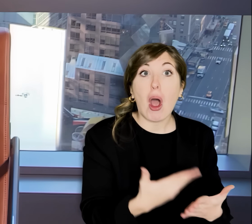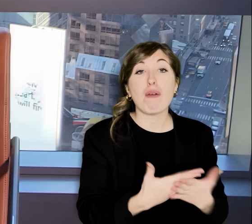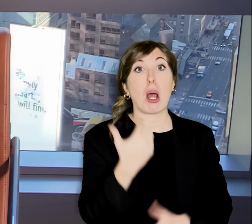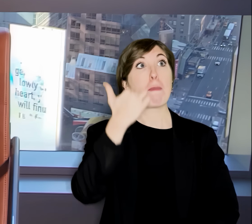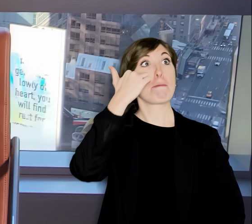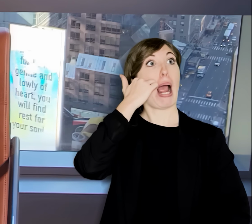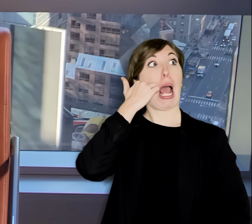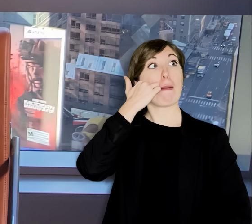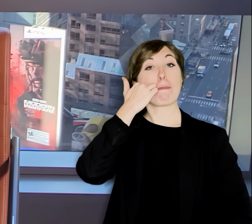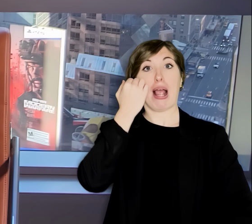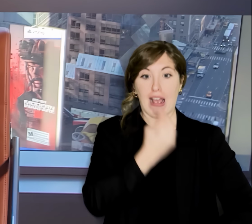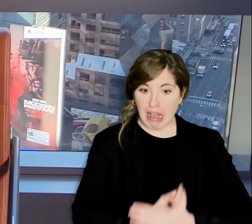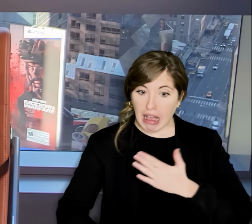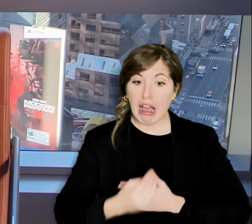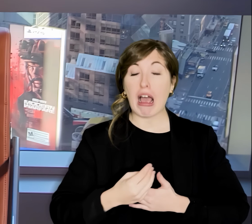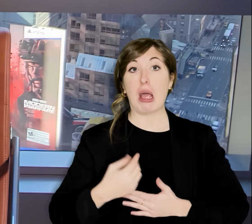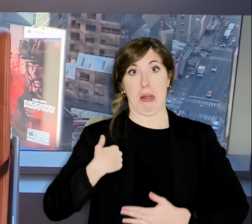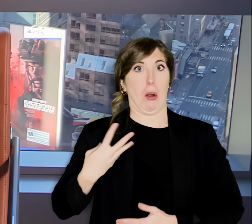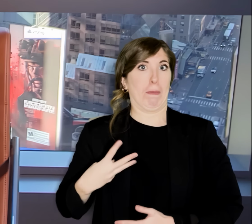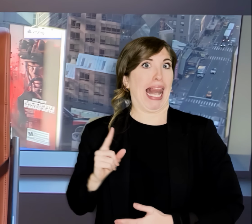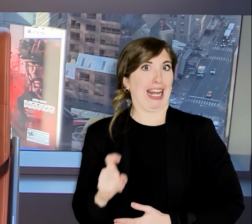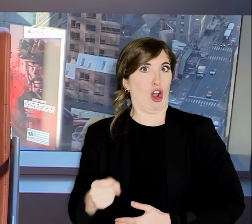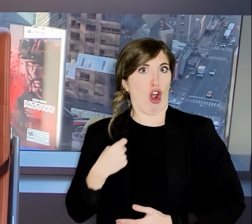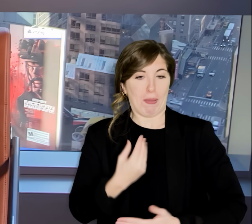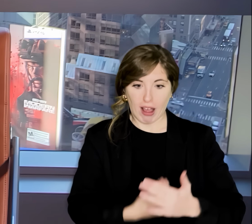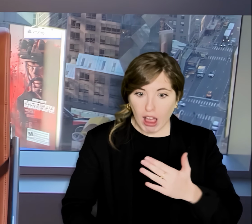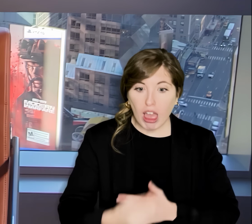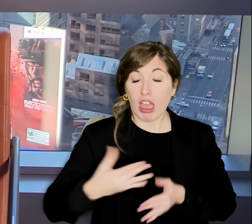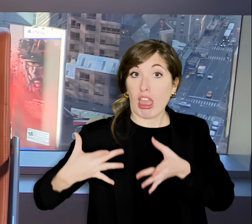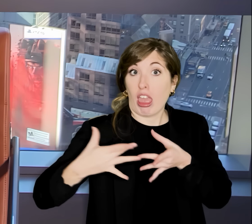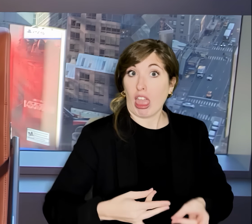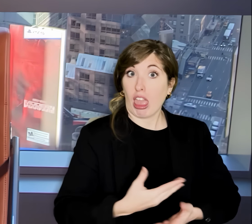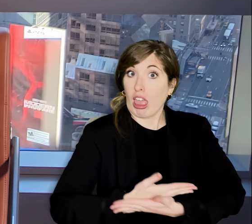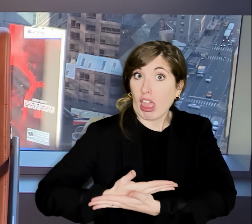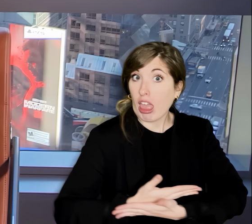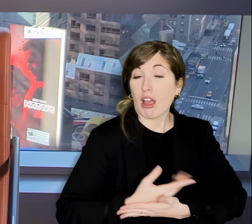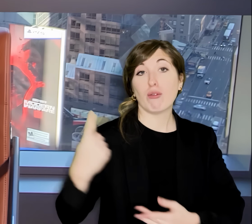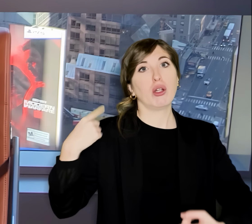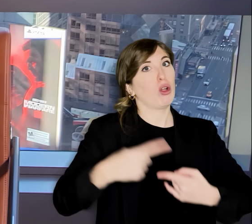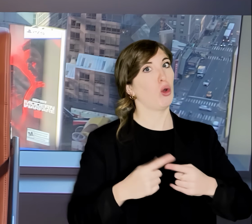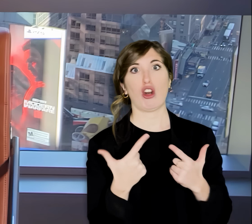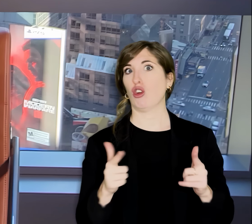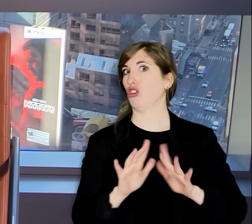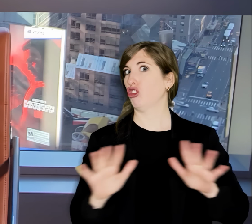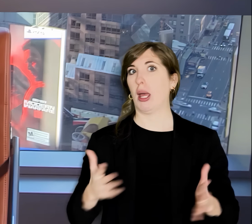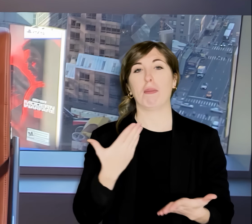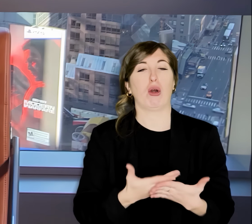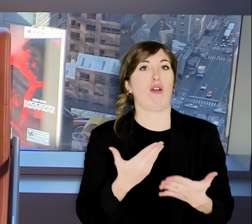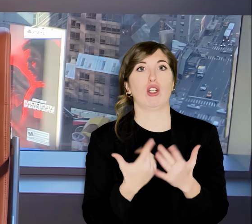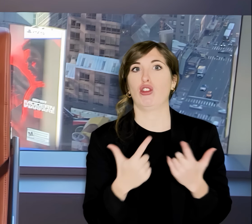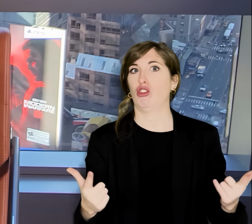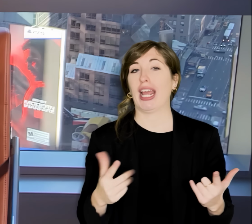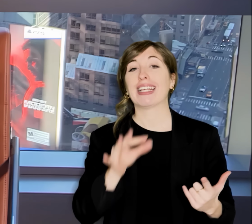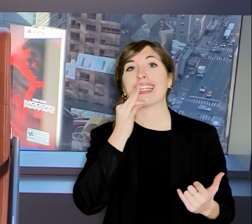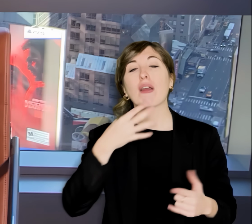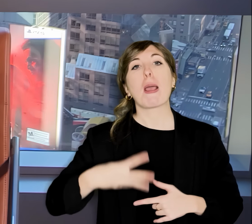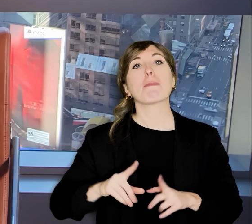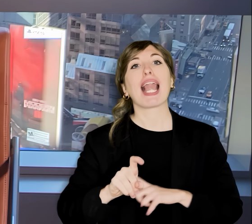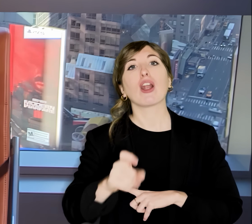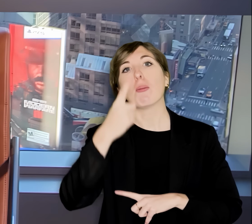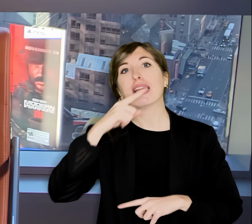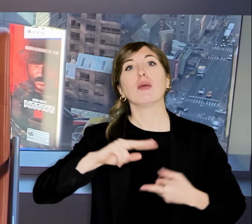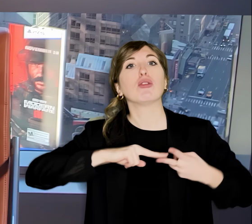il melanoma non viene trasmesso per fortuna per questo lo possiamo dire per cui melanomi congeniti non